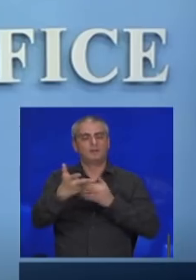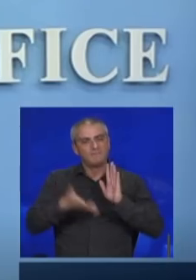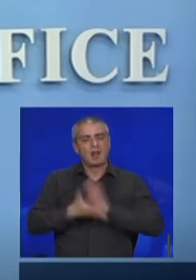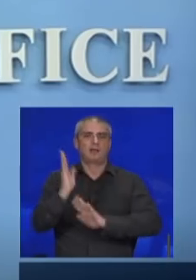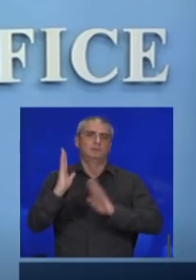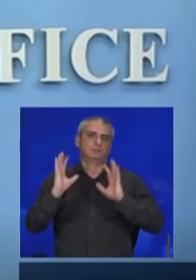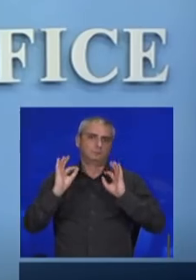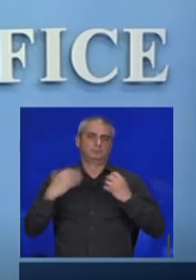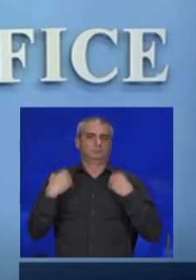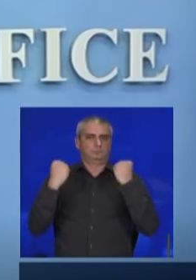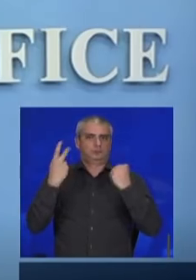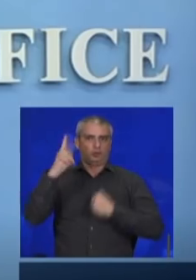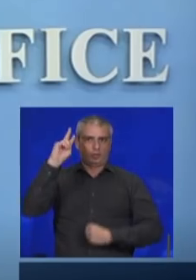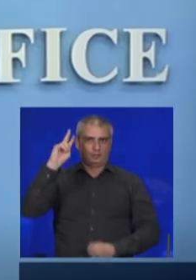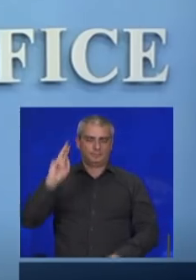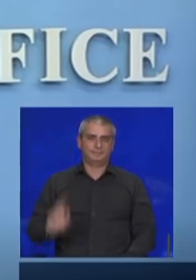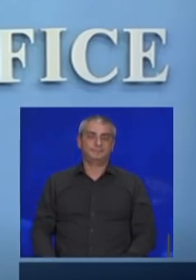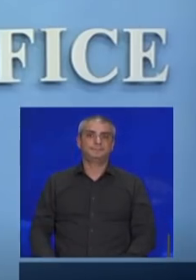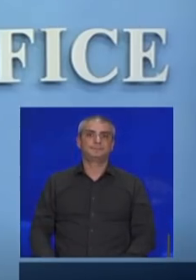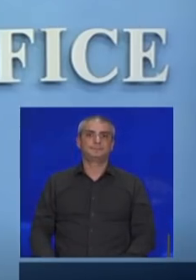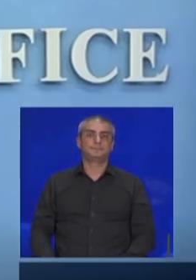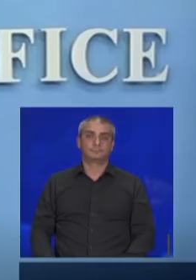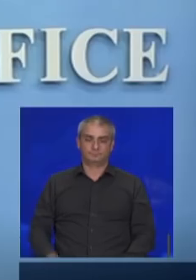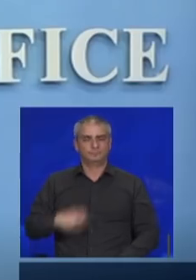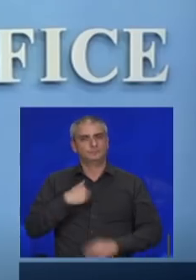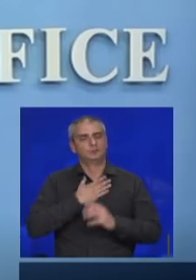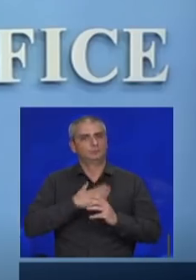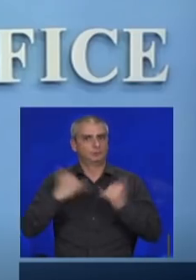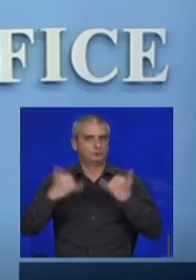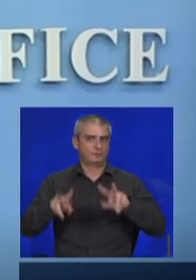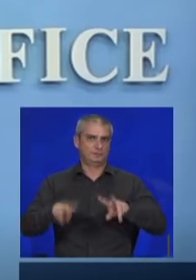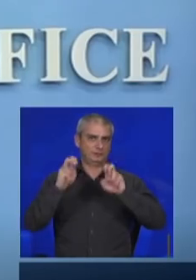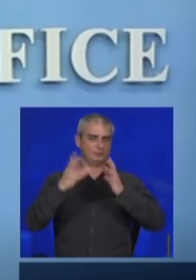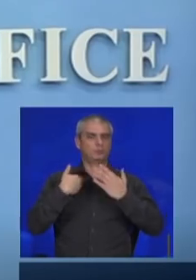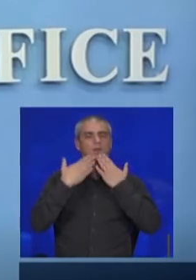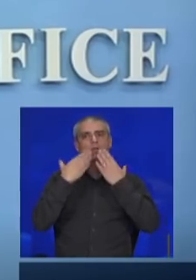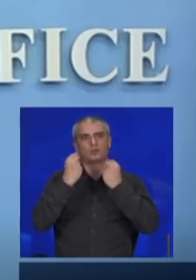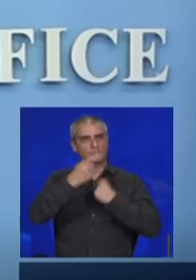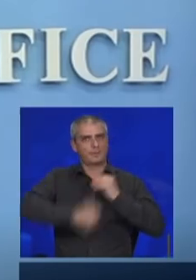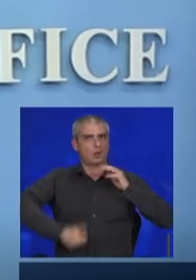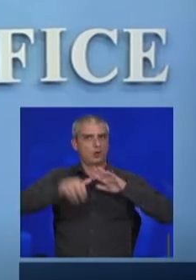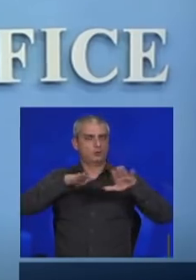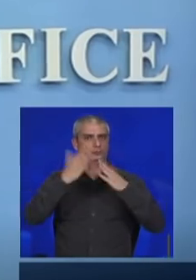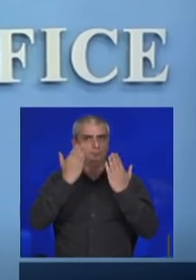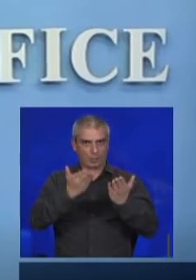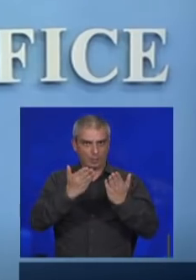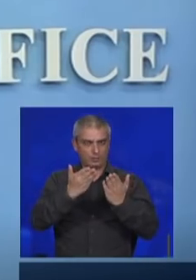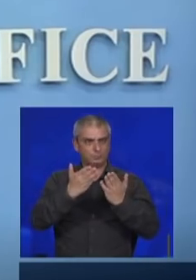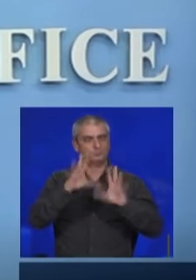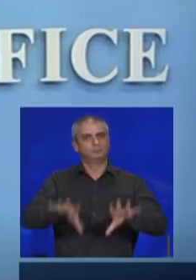מחוזקים. אני רוצה בהזדמנות הזאת להודות לך, אדוני ראש הממשלה, על שאימצת את התוכנית